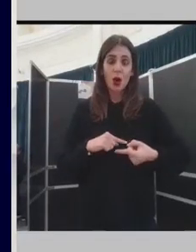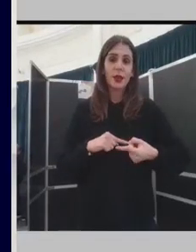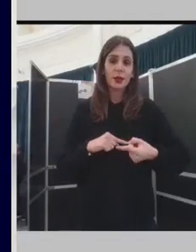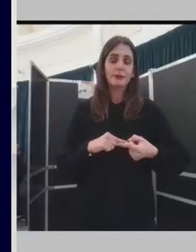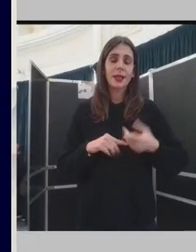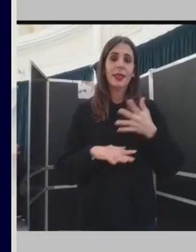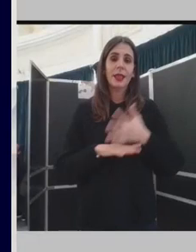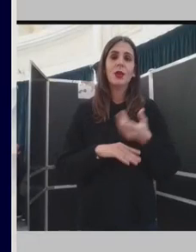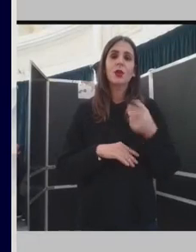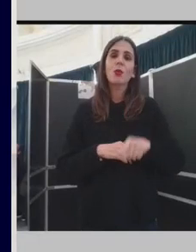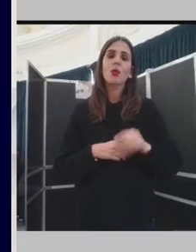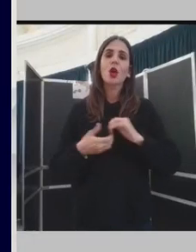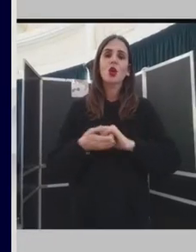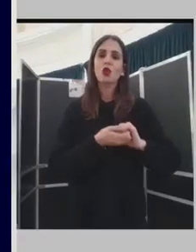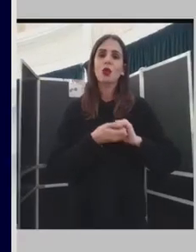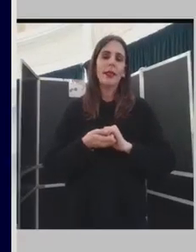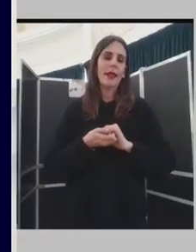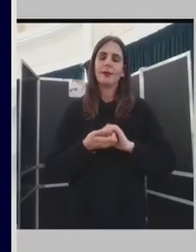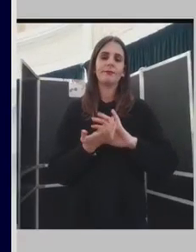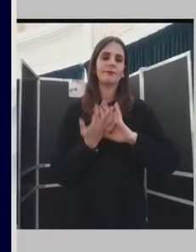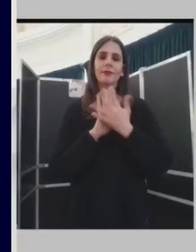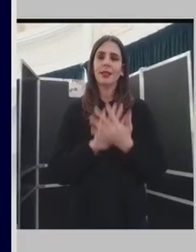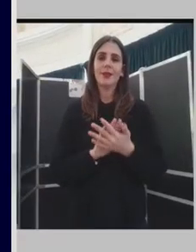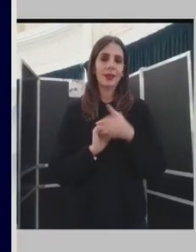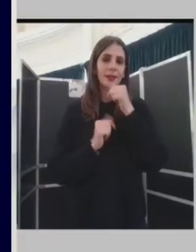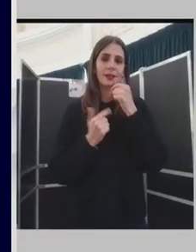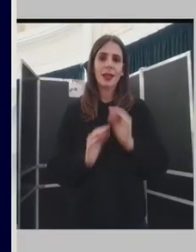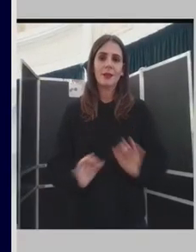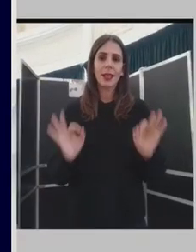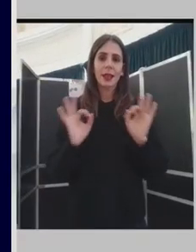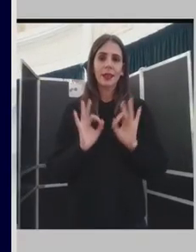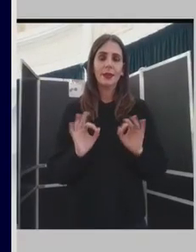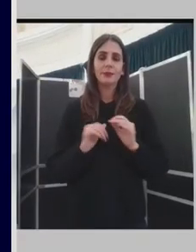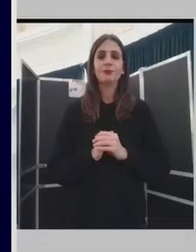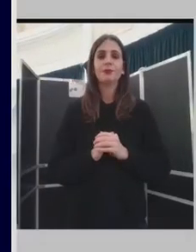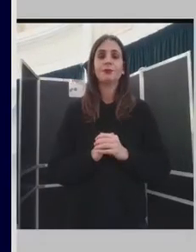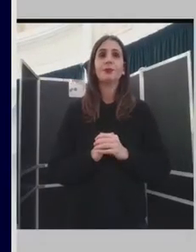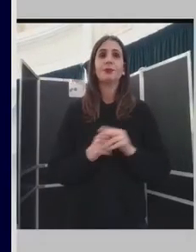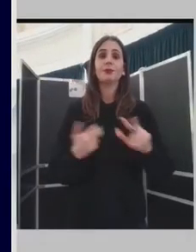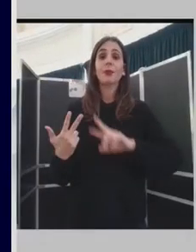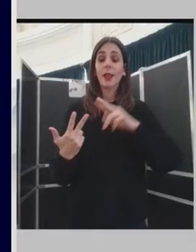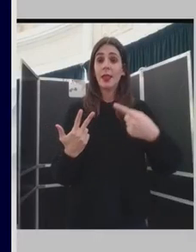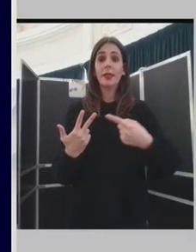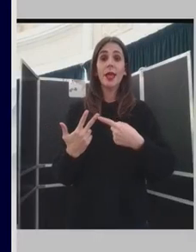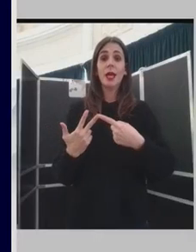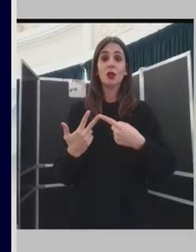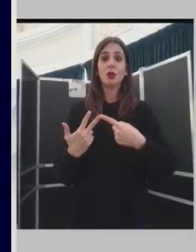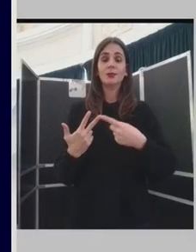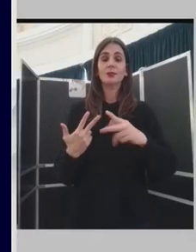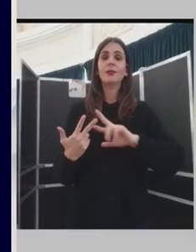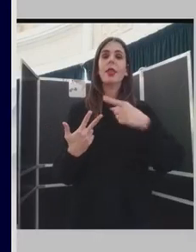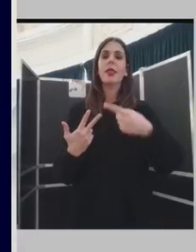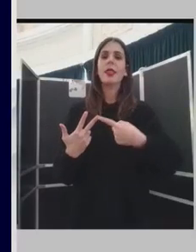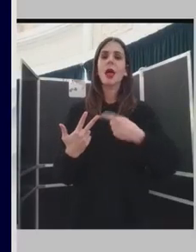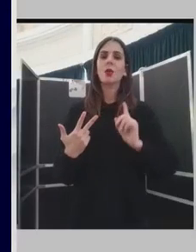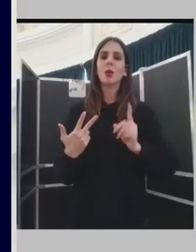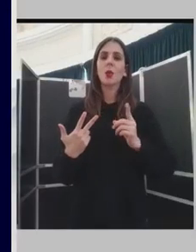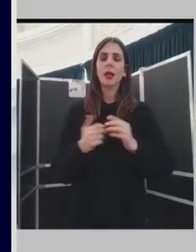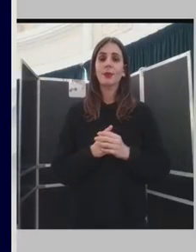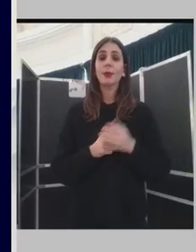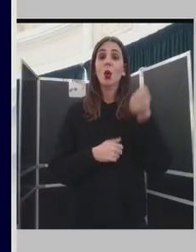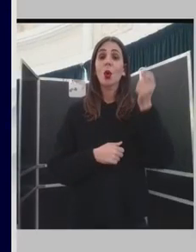impeto solidale diventa inefficace. E questa è la terza cosa. La terza cosa è questa, e cioè la cultura del soccorso di